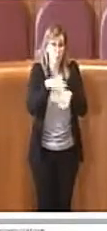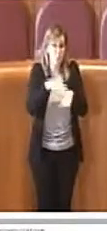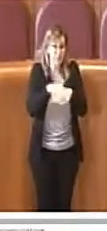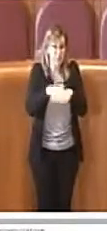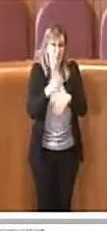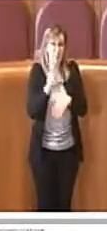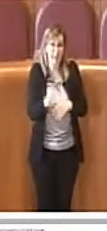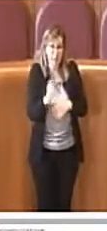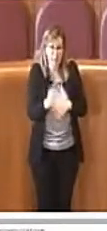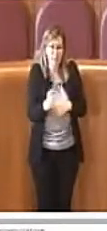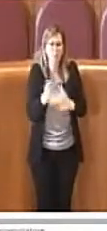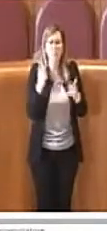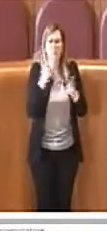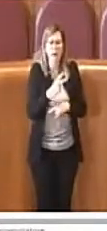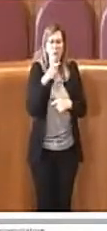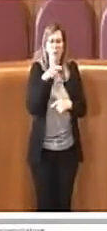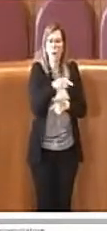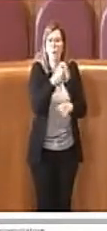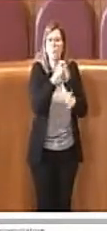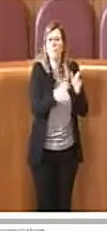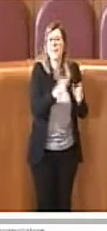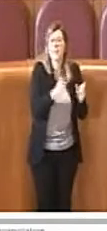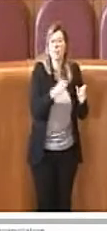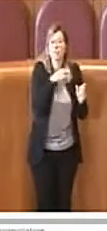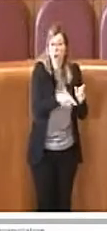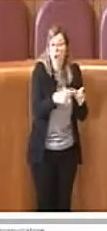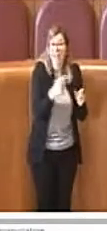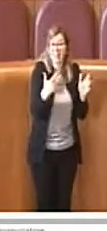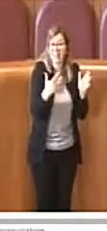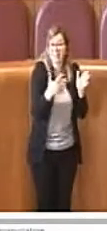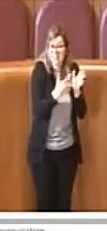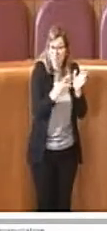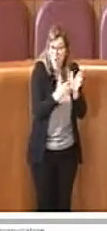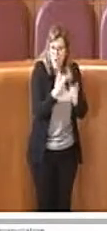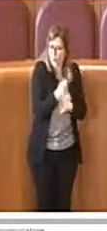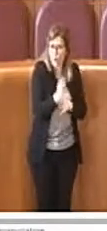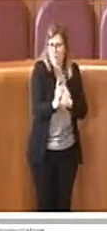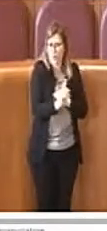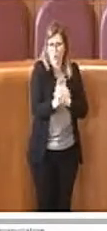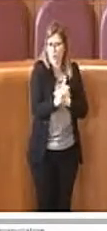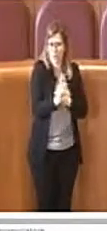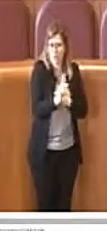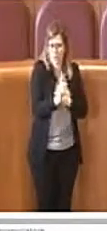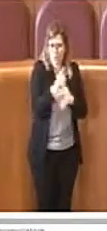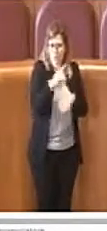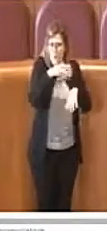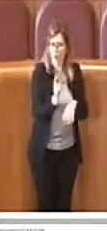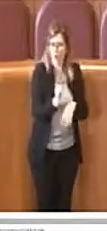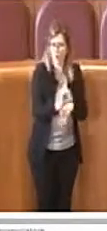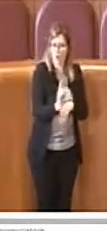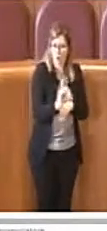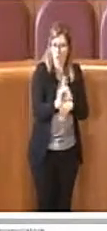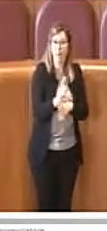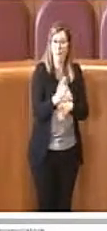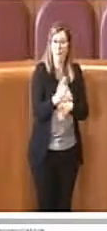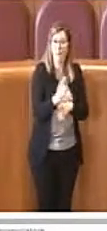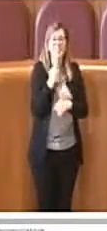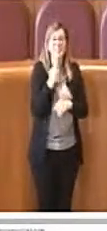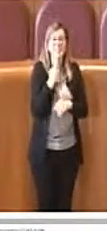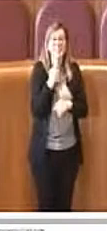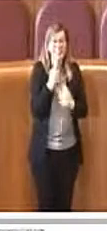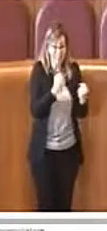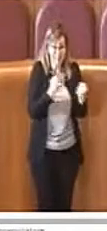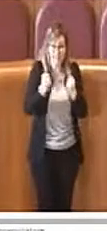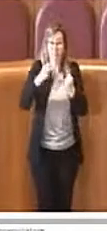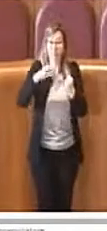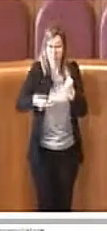persone che in questo momento hanno le maggiori difficoltà perché sono persone che stanno lavorando, non hanno perso il lavoro, anzi